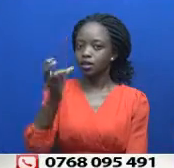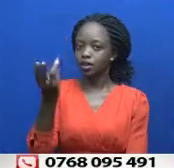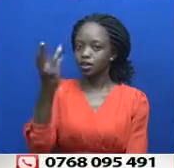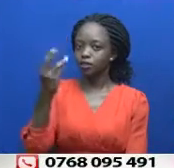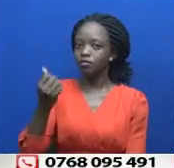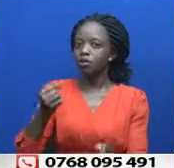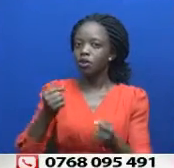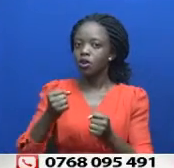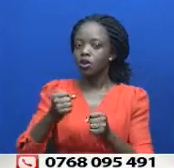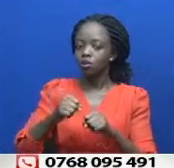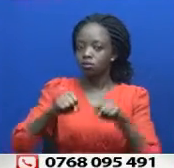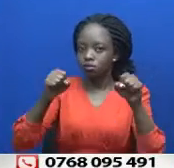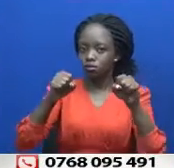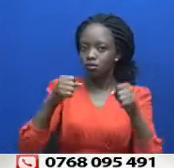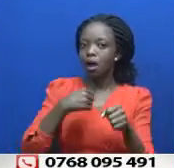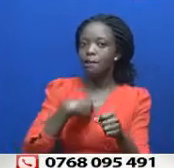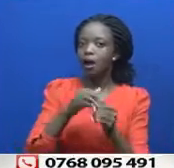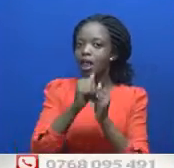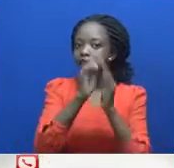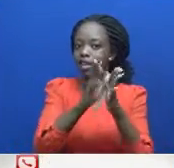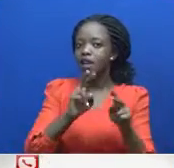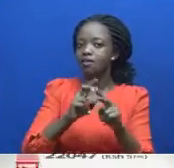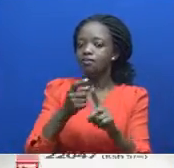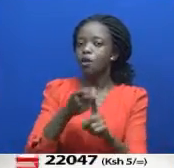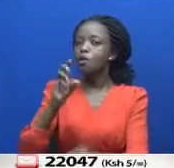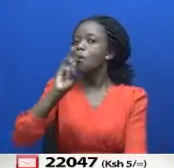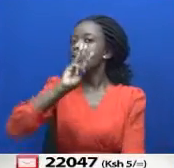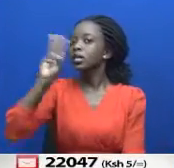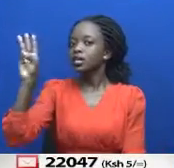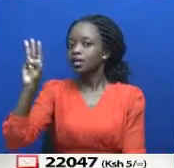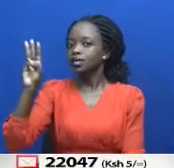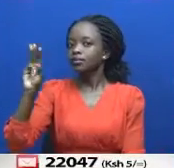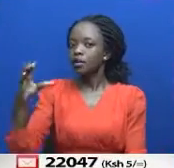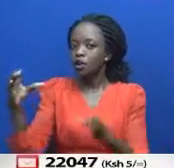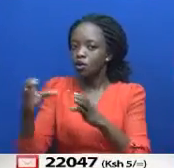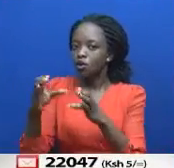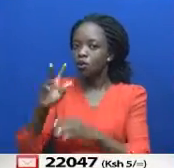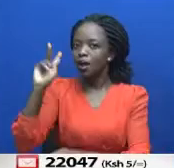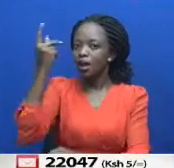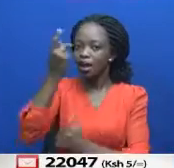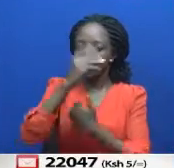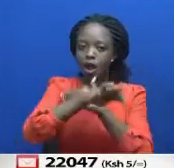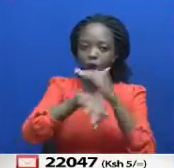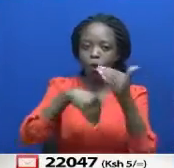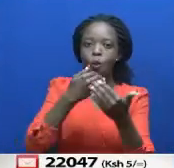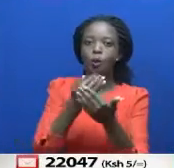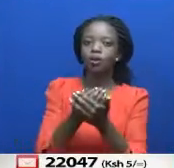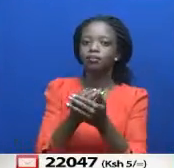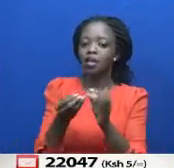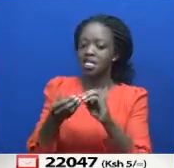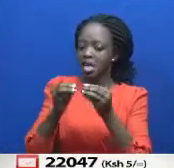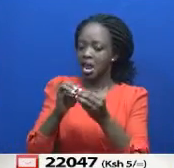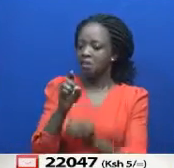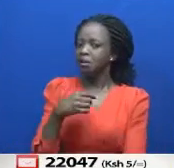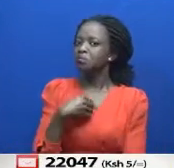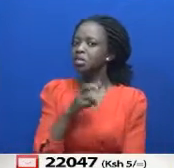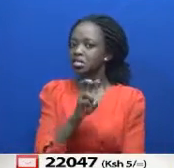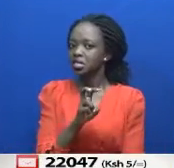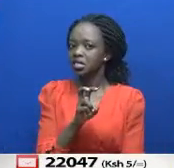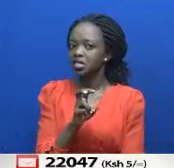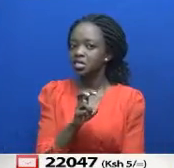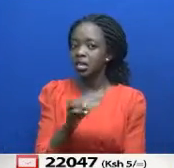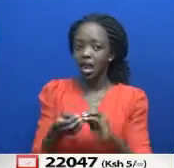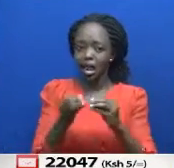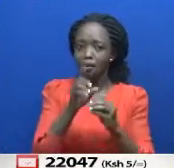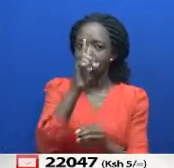Party of Kenya, ambaye kiongozi kutoka Western na ni kiongozi wa chama ya Kenya mzima. Hiyo hesabu kwangu mimi sioni tungekuwa namba moja,